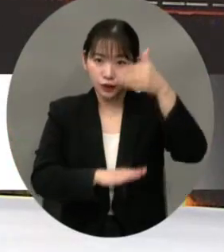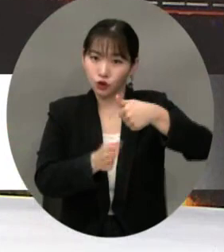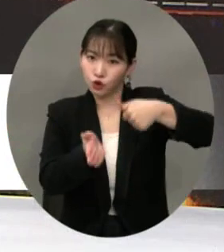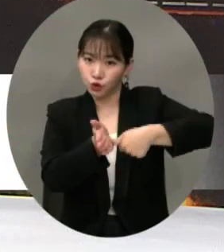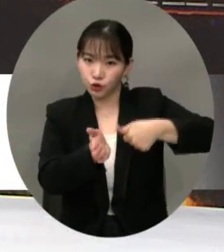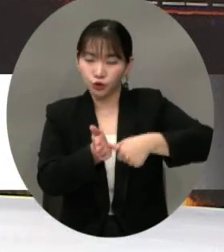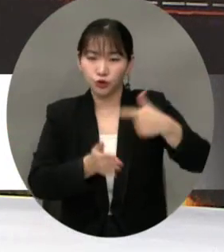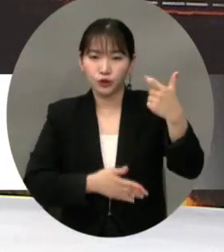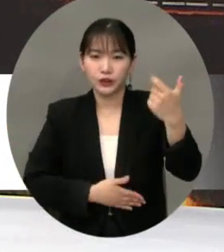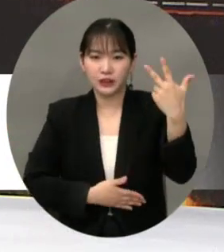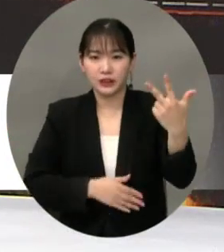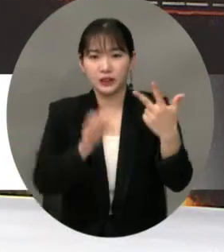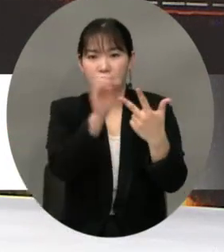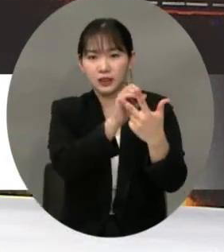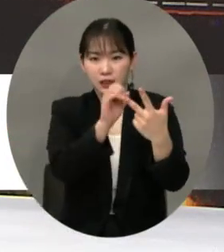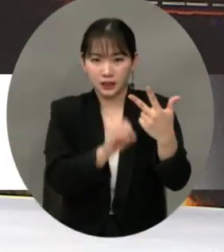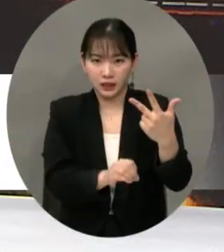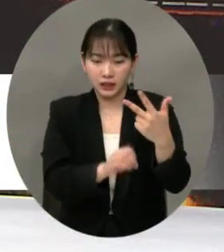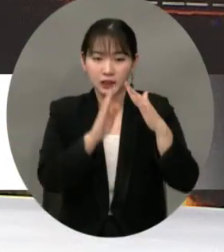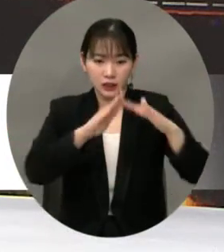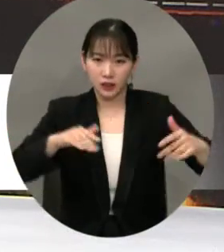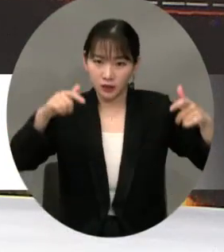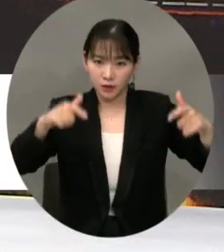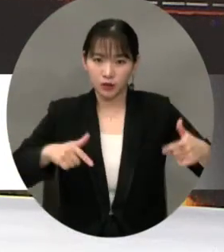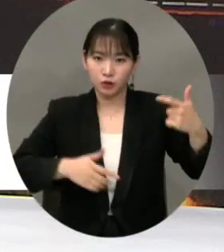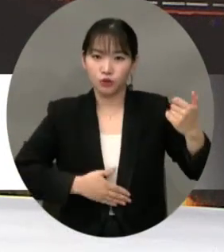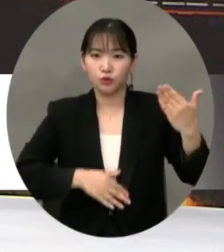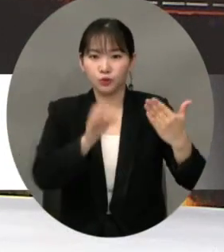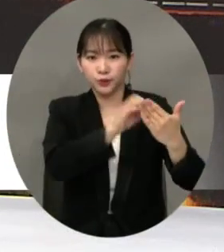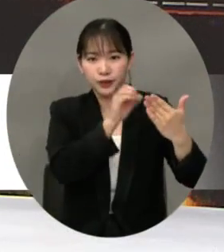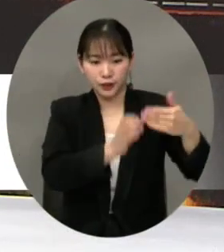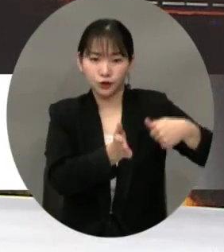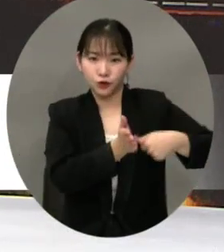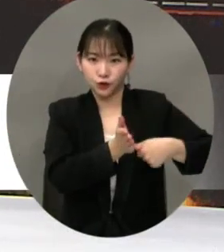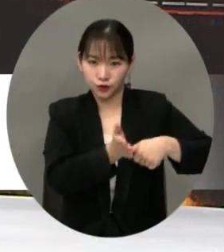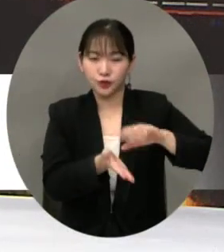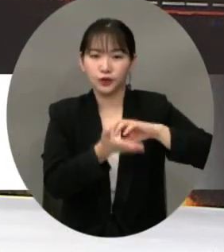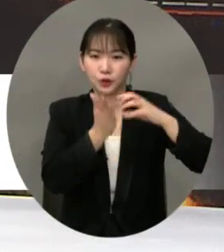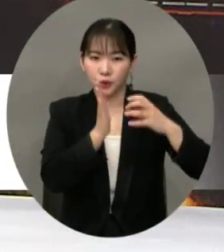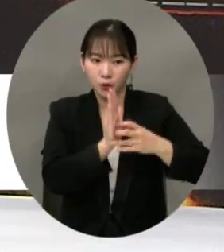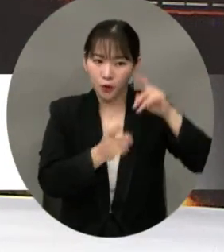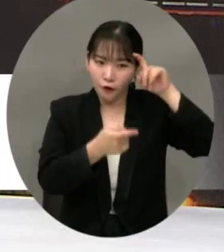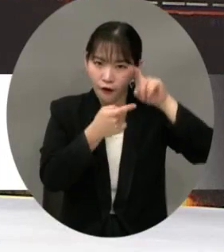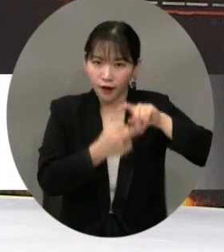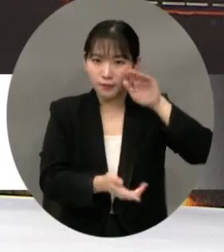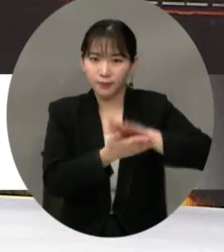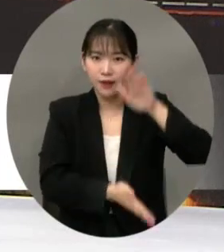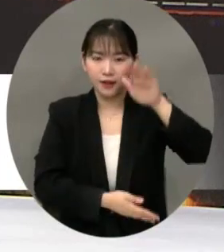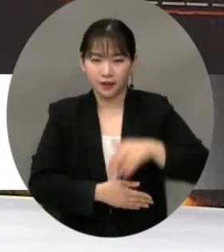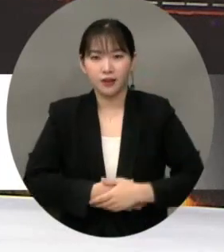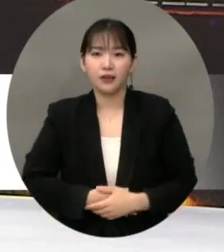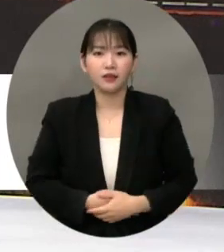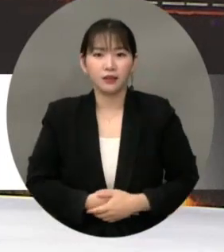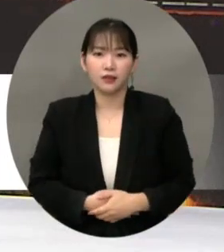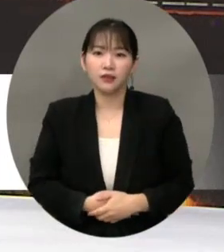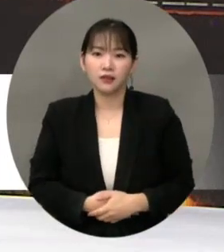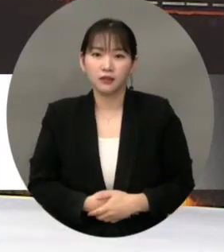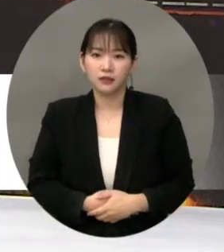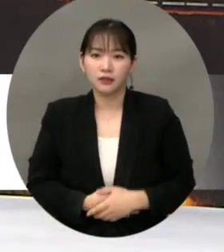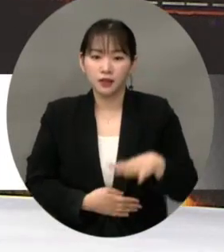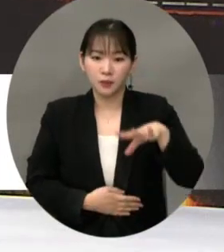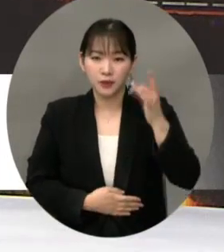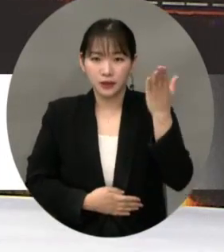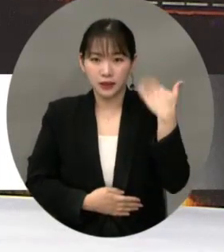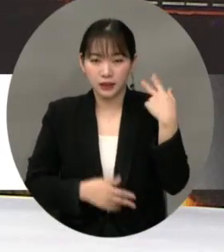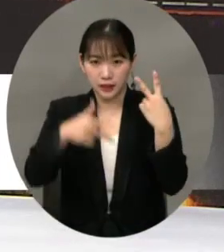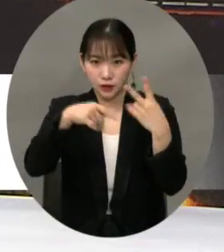투표율 67%, 전남에서는 69%를 기록할 만큼 그 관심도 무척 뜨거웠는데요. 먼저